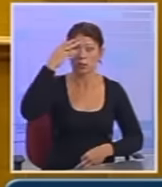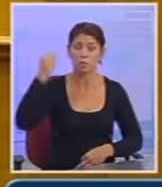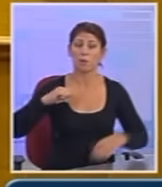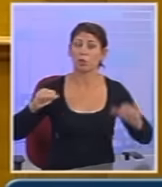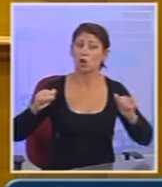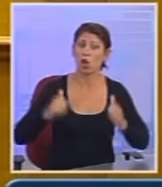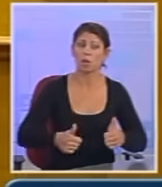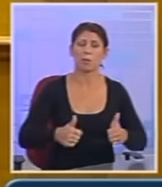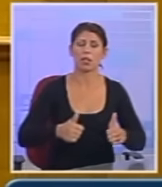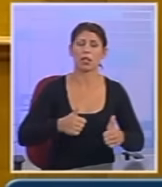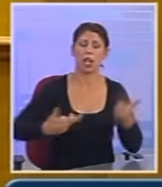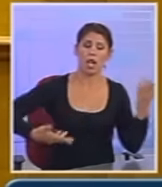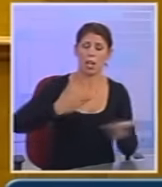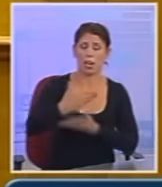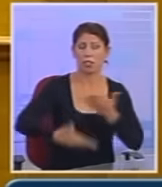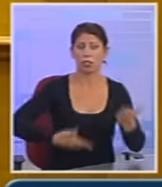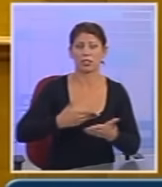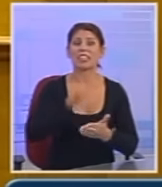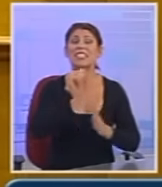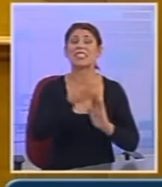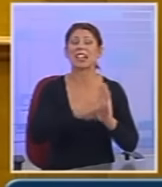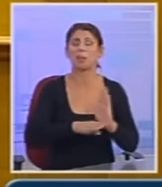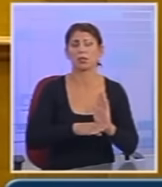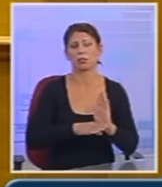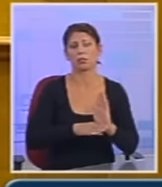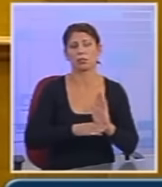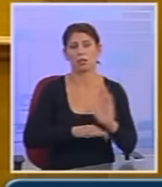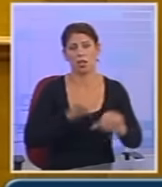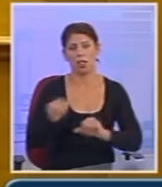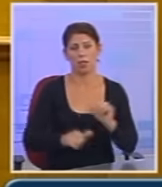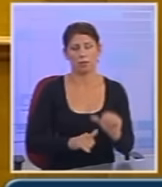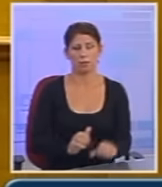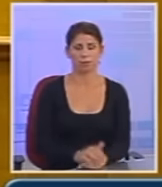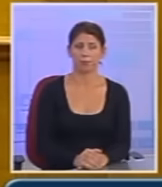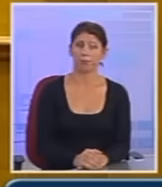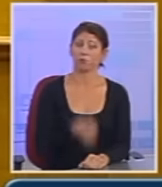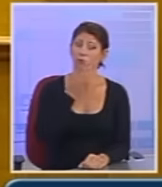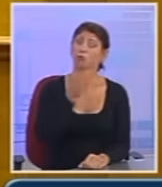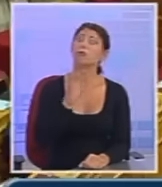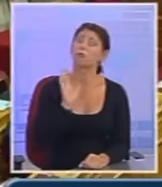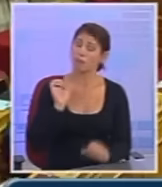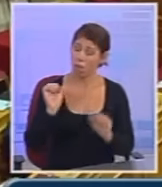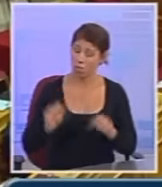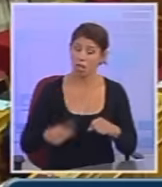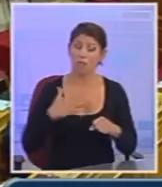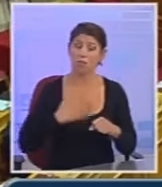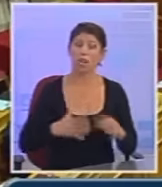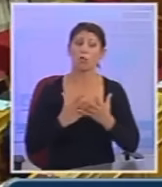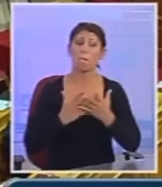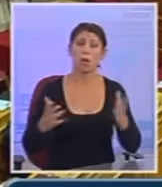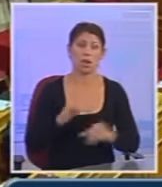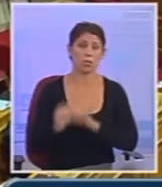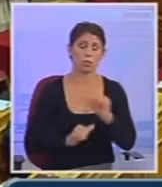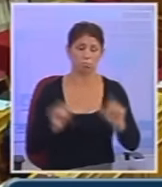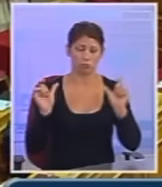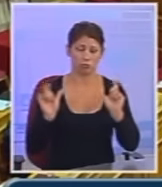τολμηρή αναθεωρητική συνταγματική αναθεώρηση. Τονίζω ότι χρειάζονται αλλαγές μεγάλες που να θωρακίζουν τη δημοκρατία